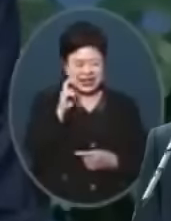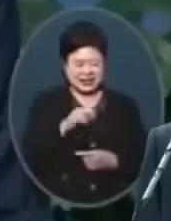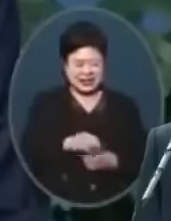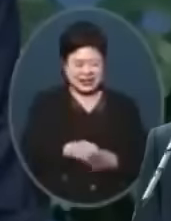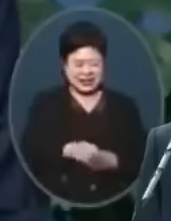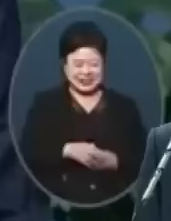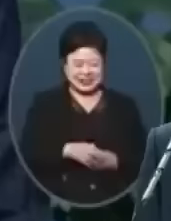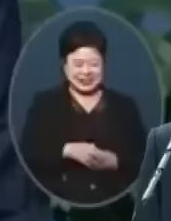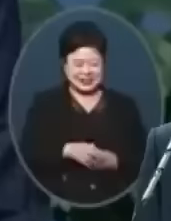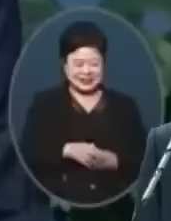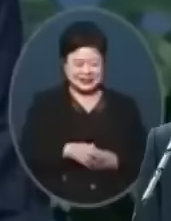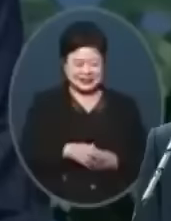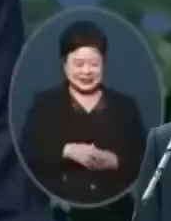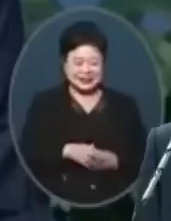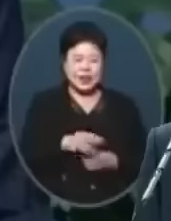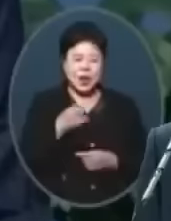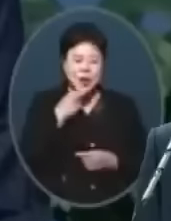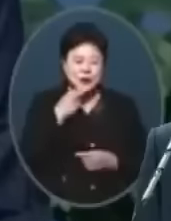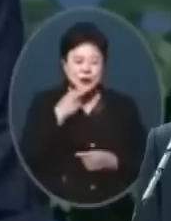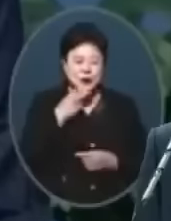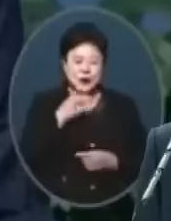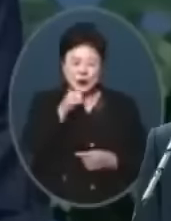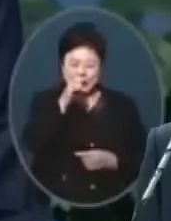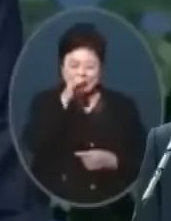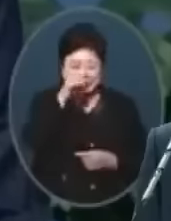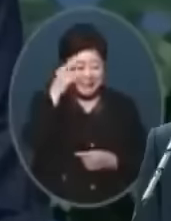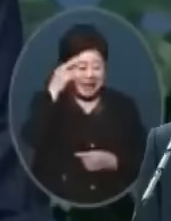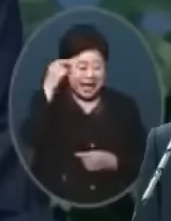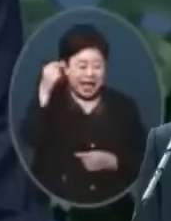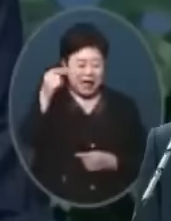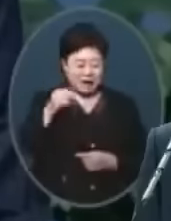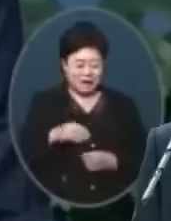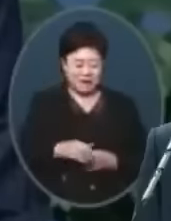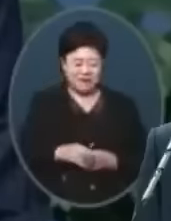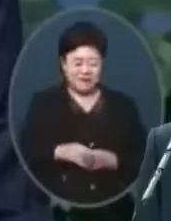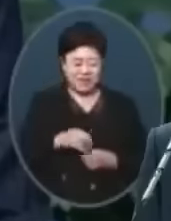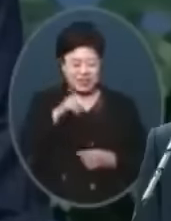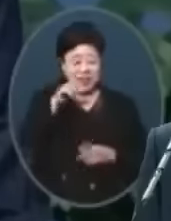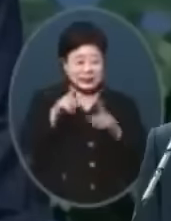없는 것을 있는 것 같이 가서 형식적으로